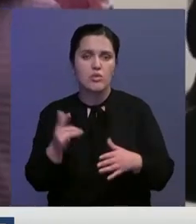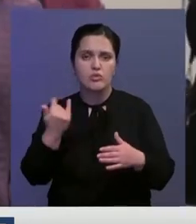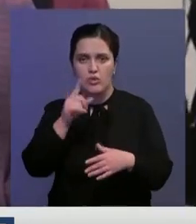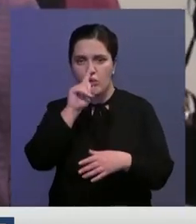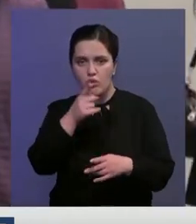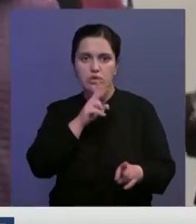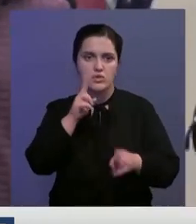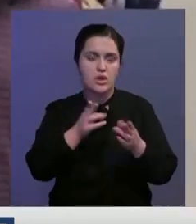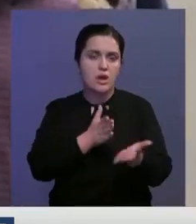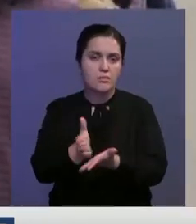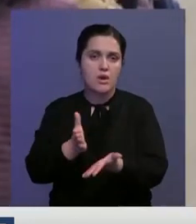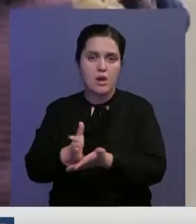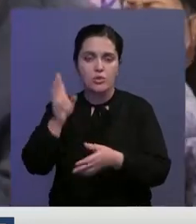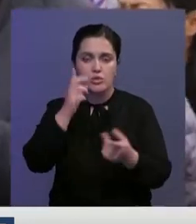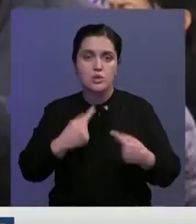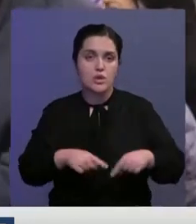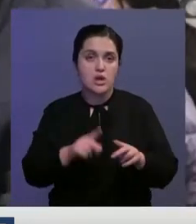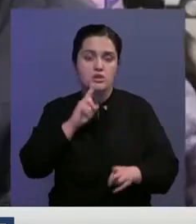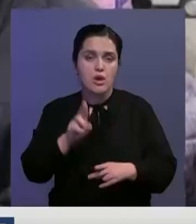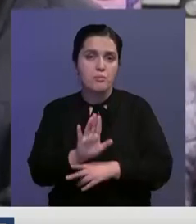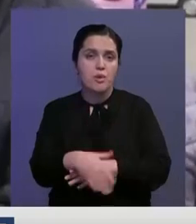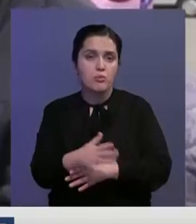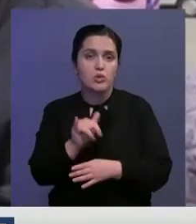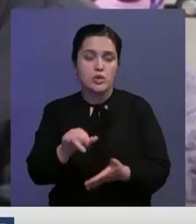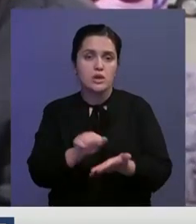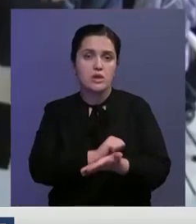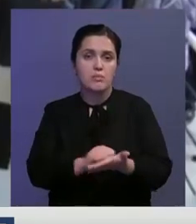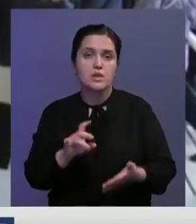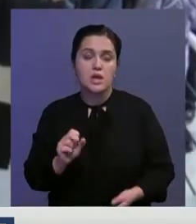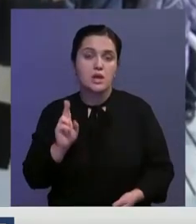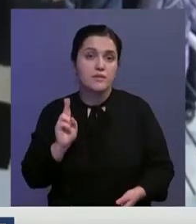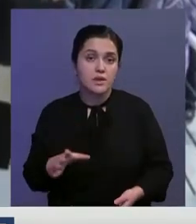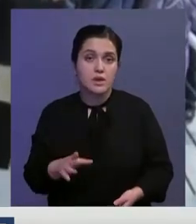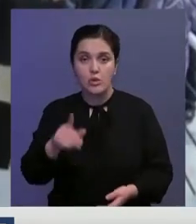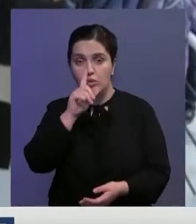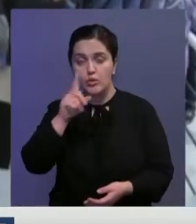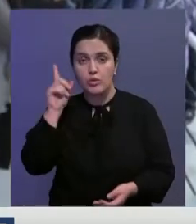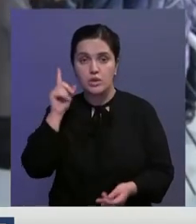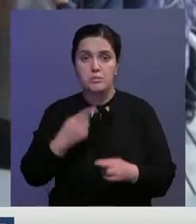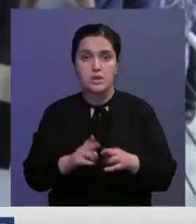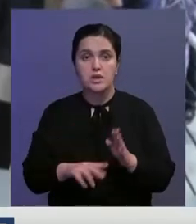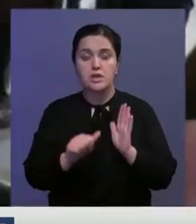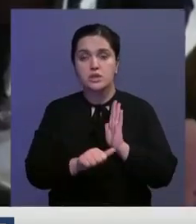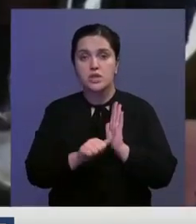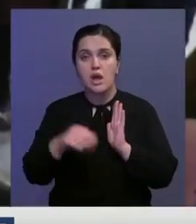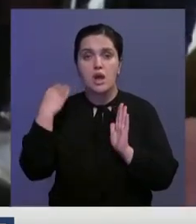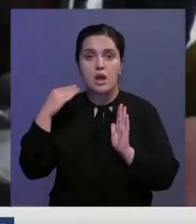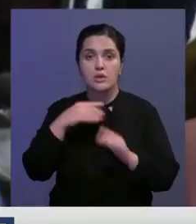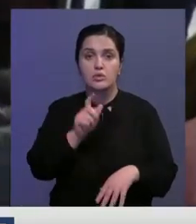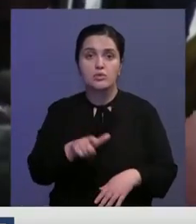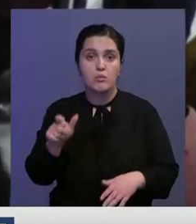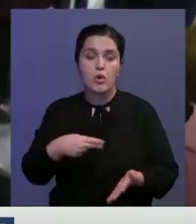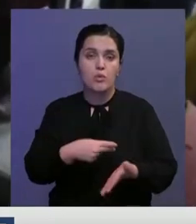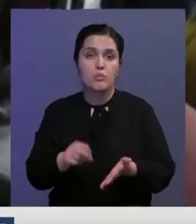пороги госорганов. Дольщики жалуются на отсутствие у них документов на квартиры. Год назад порядка 60 актюбинцев приобрели